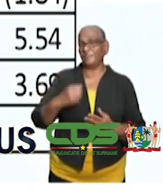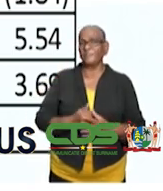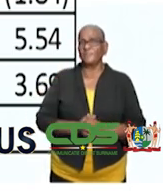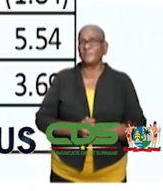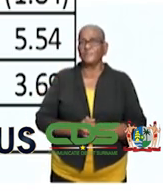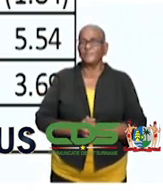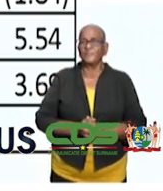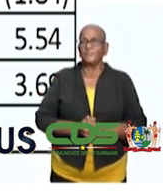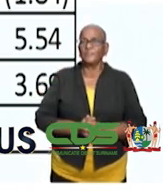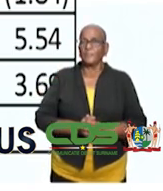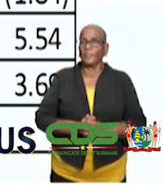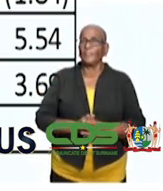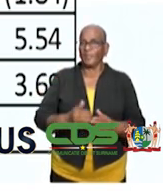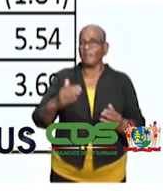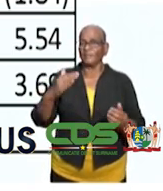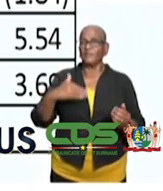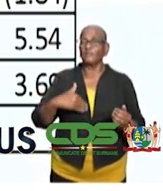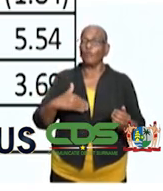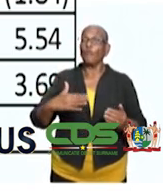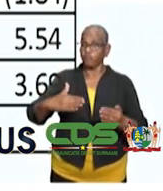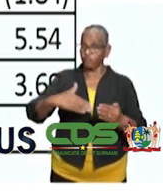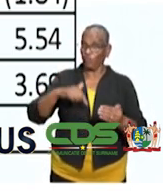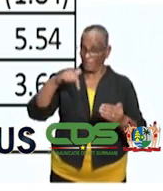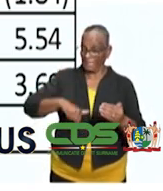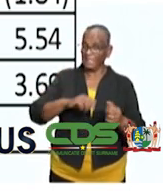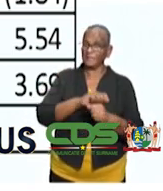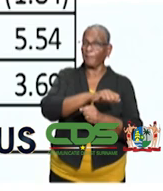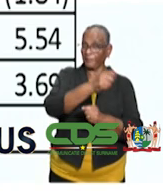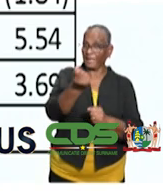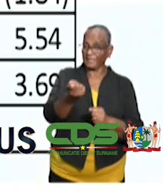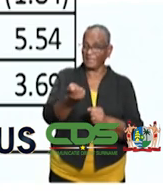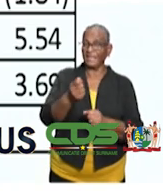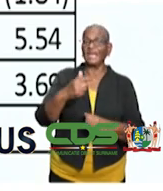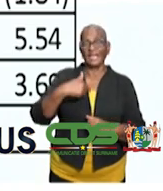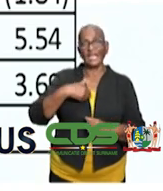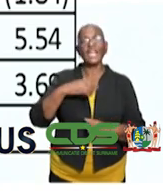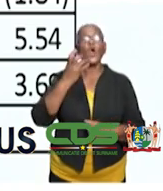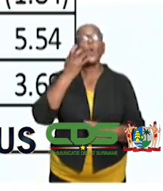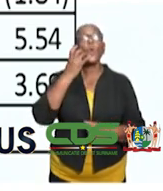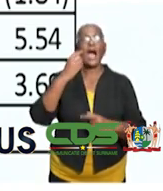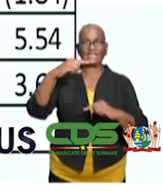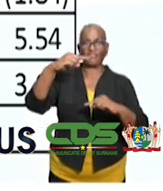voor aanvang van deze persconferentie heb ik een flesje water gekocht.